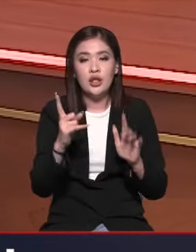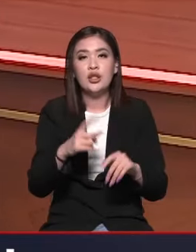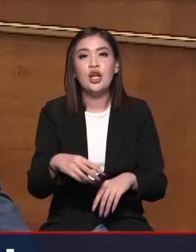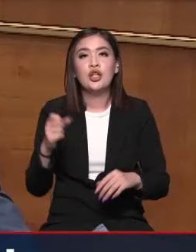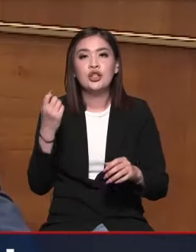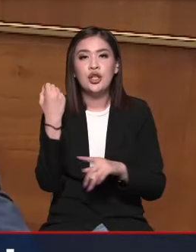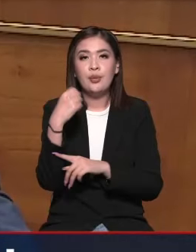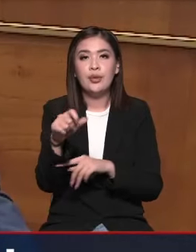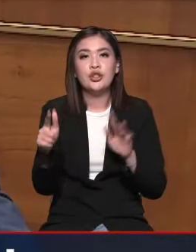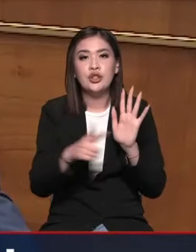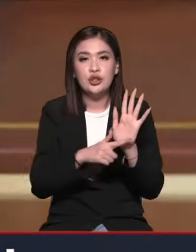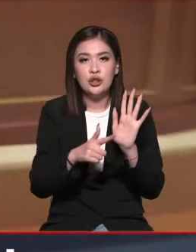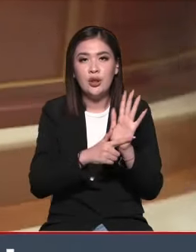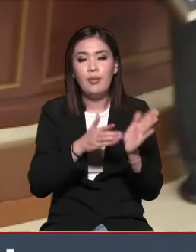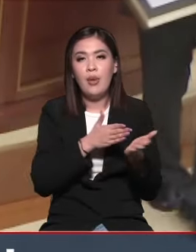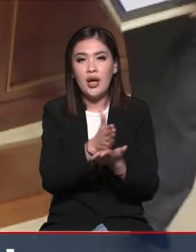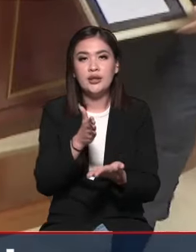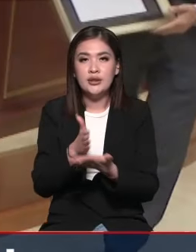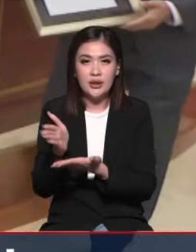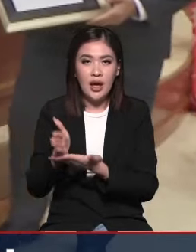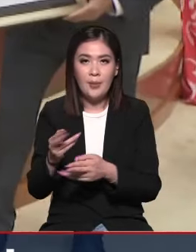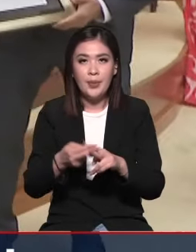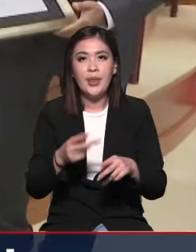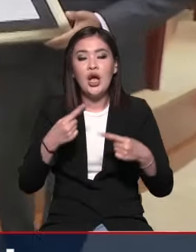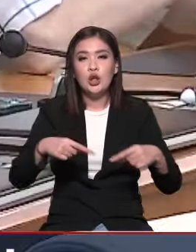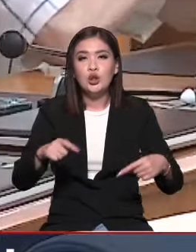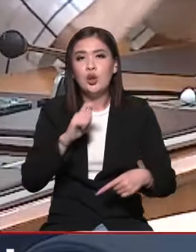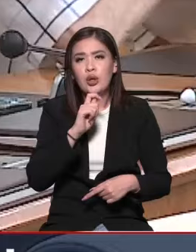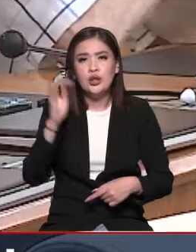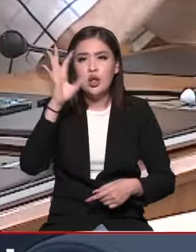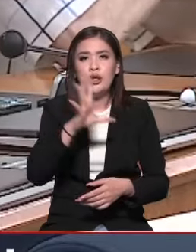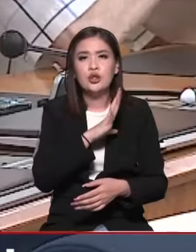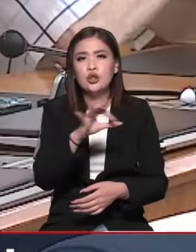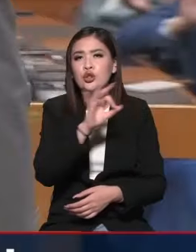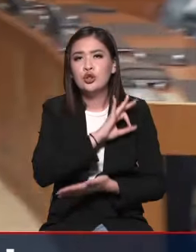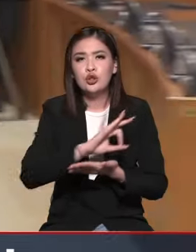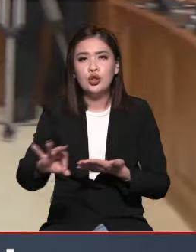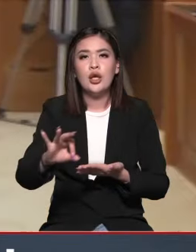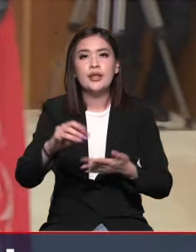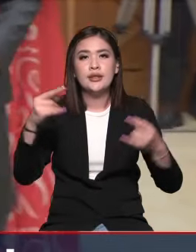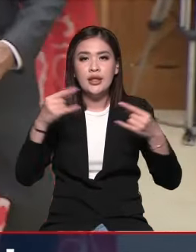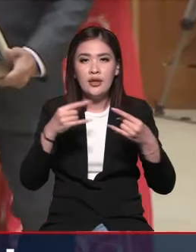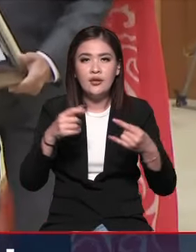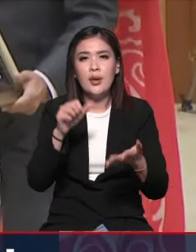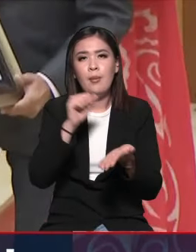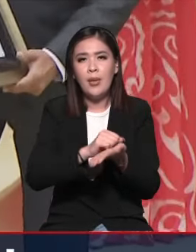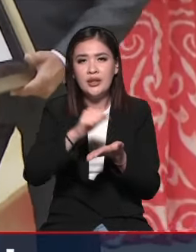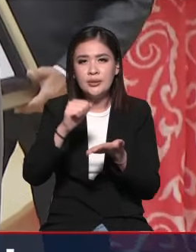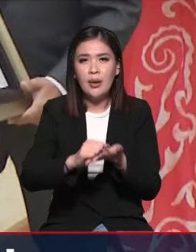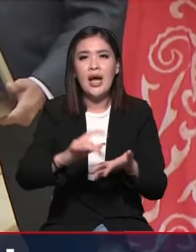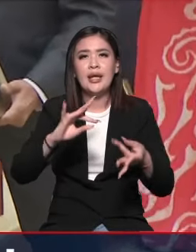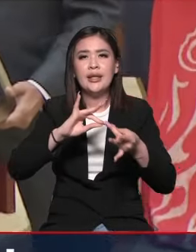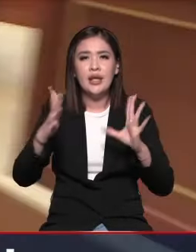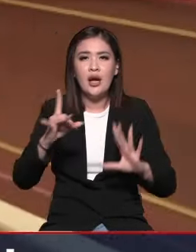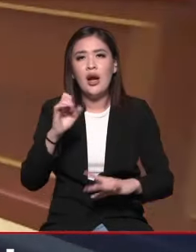бағыт бойынша марапатталады. Жоғарыда аталғандардан басқа журналистер үздік телевизиялық сюжет, баспа жарияланымы,